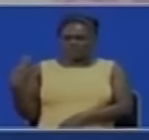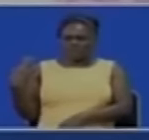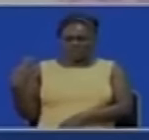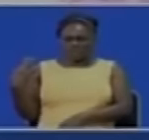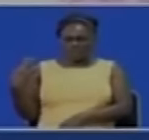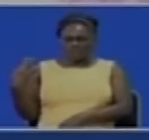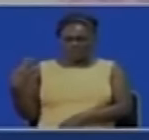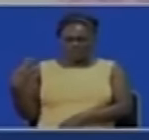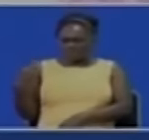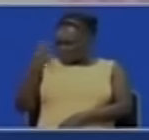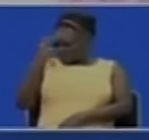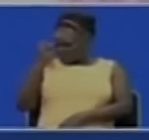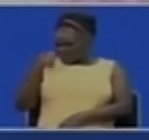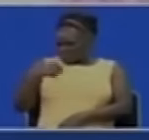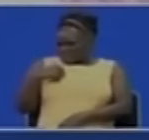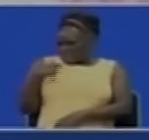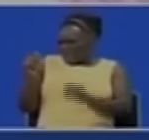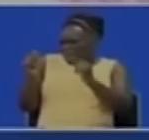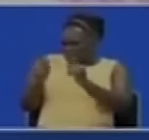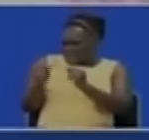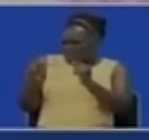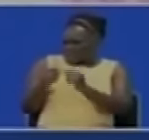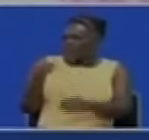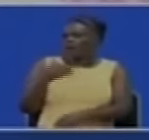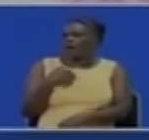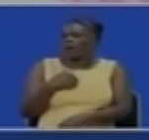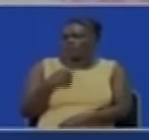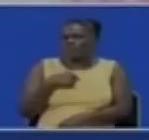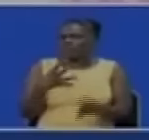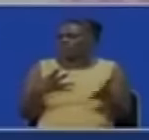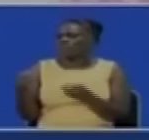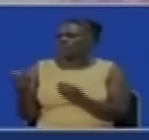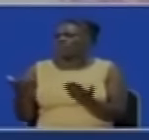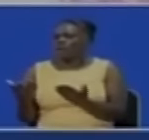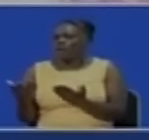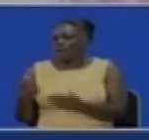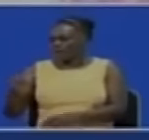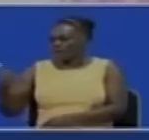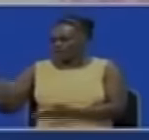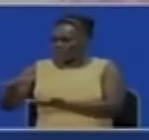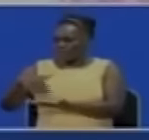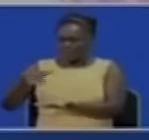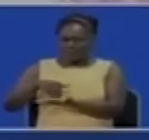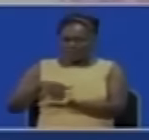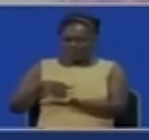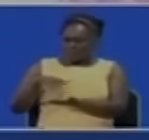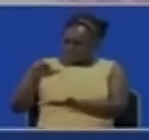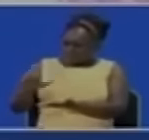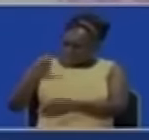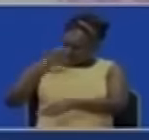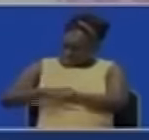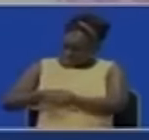usungu. Kutua mimi juu ya usungu, manapereka mbaka kwa wakamweru. Tunamkuta ke